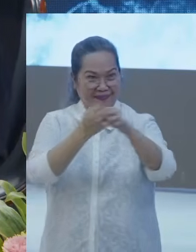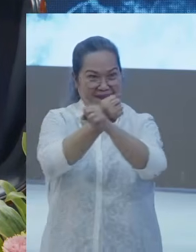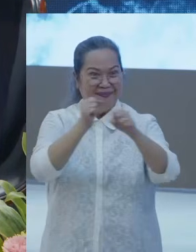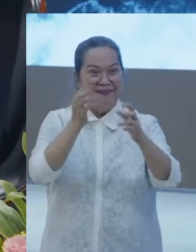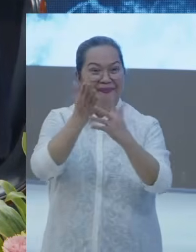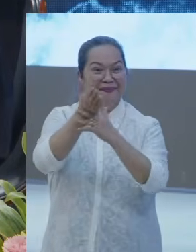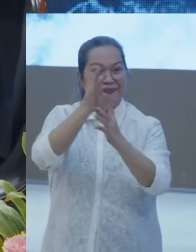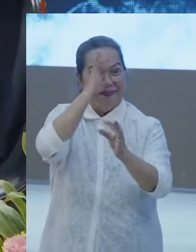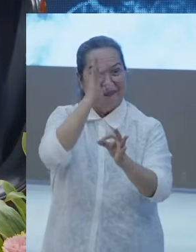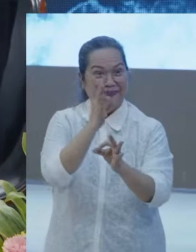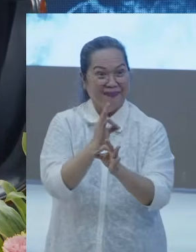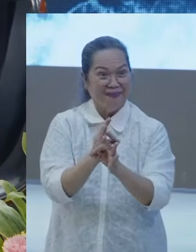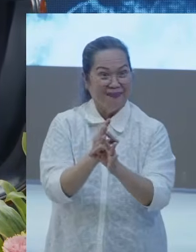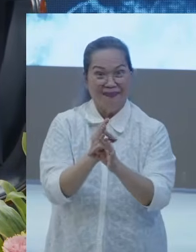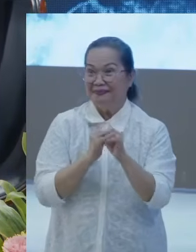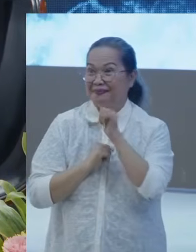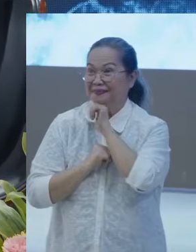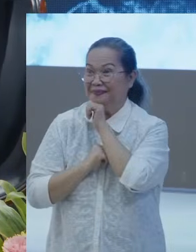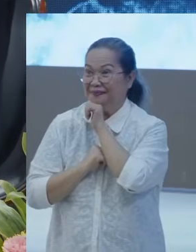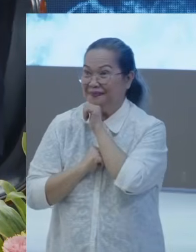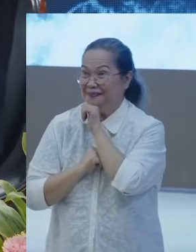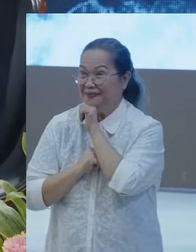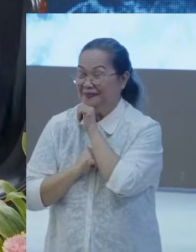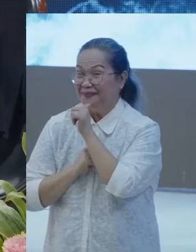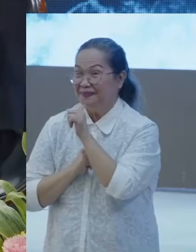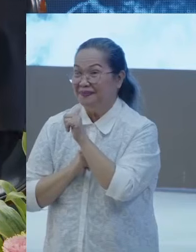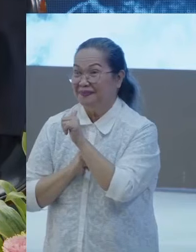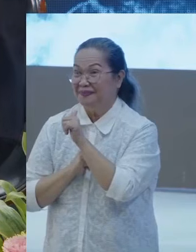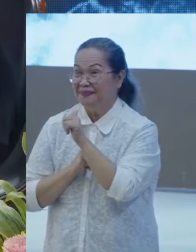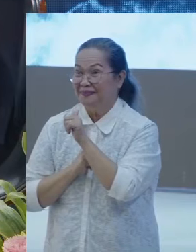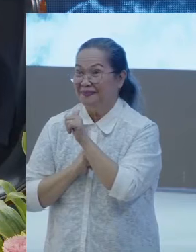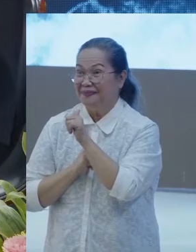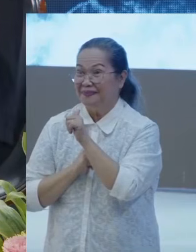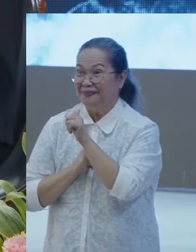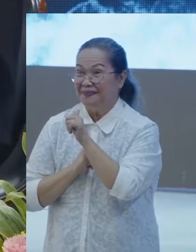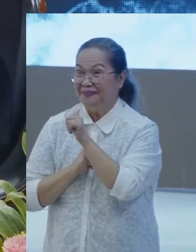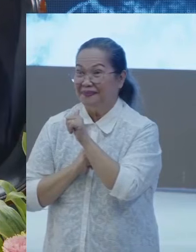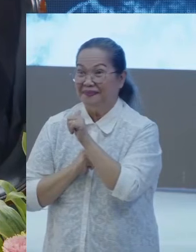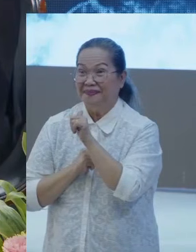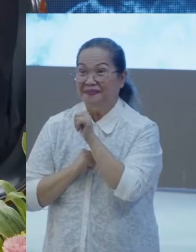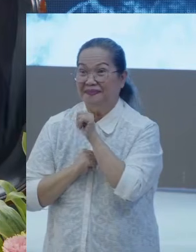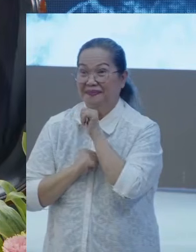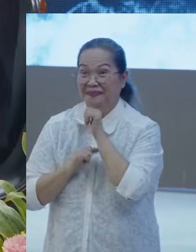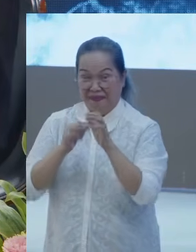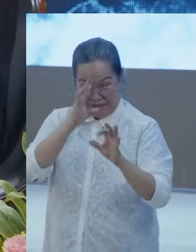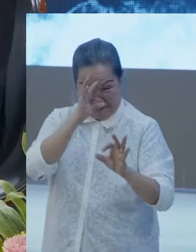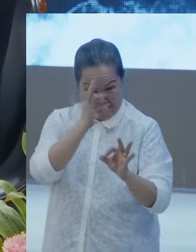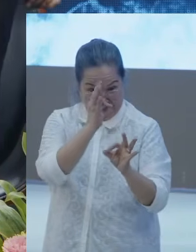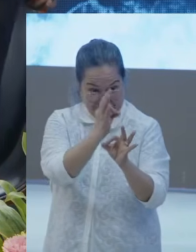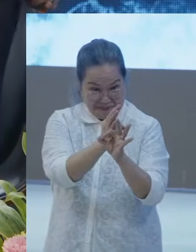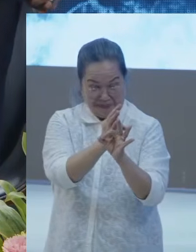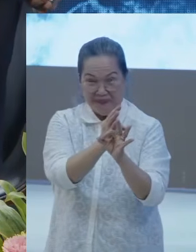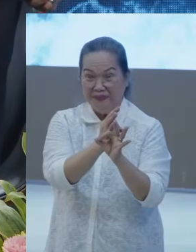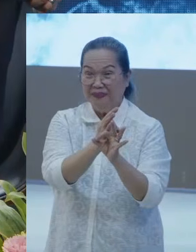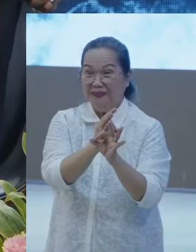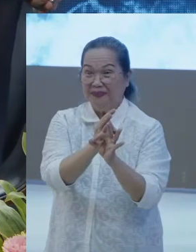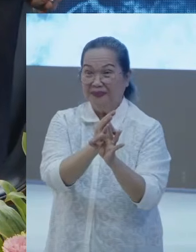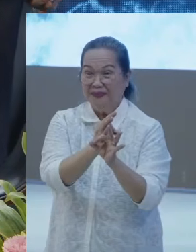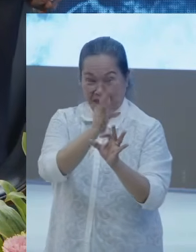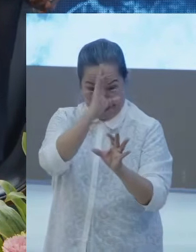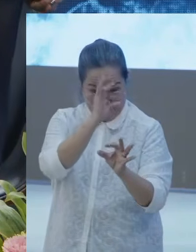faith. And this, ang pinakamalapit na antecedent ay faith. And